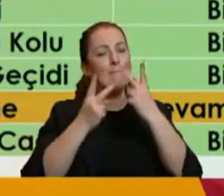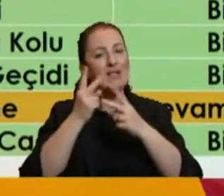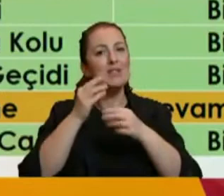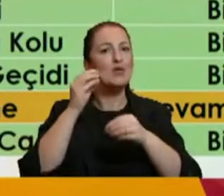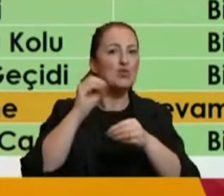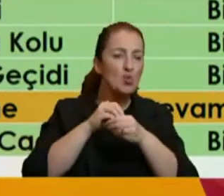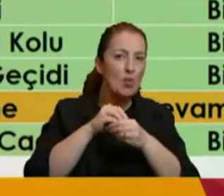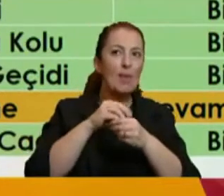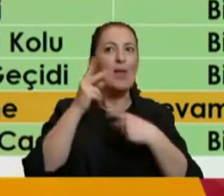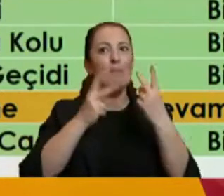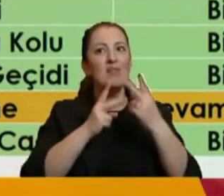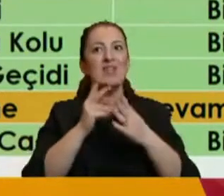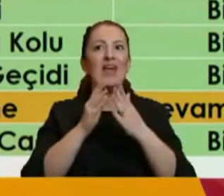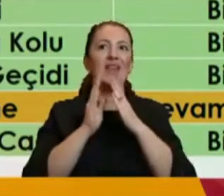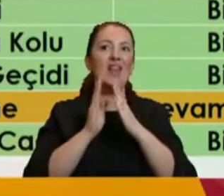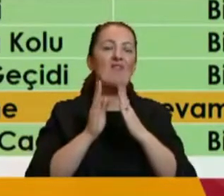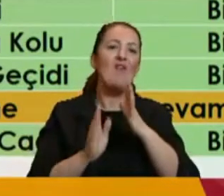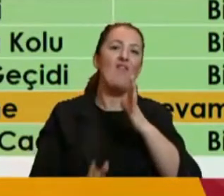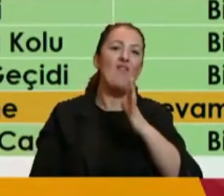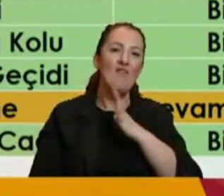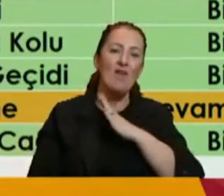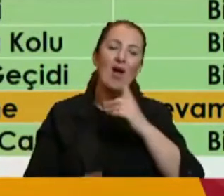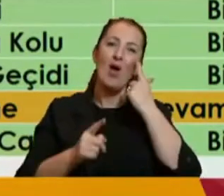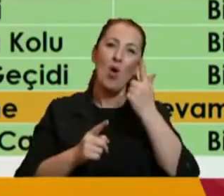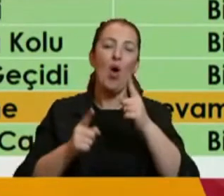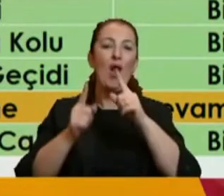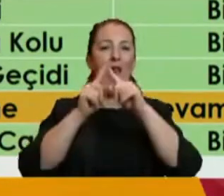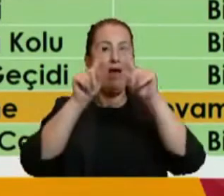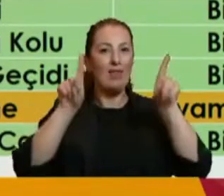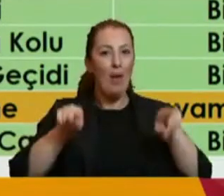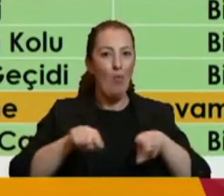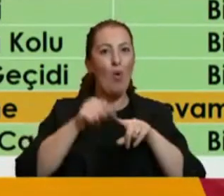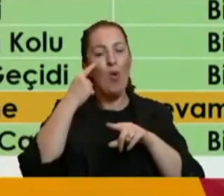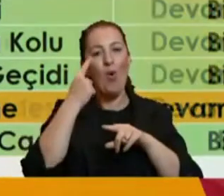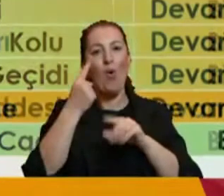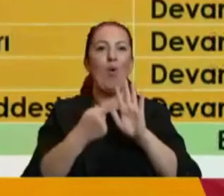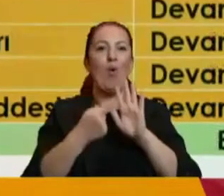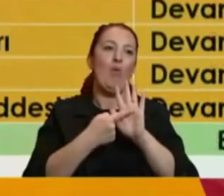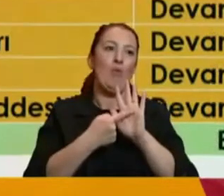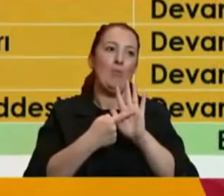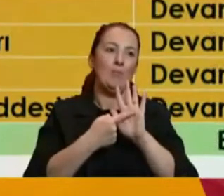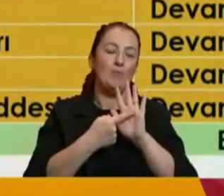bir kısmı devam ediyor Bunu tablo Andy sunduk